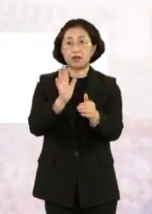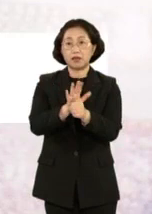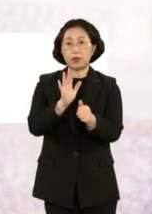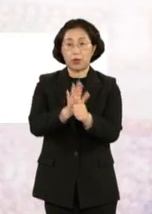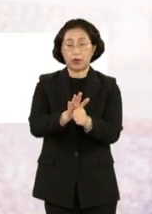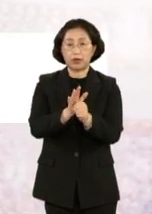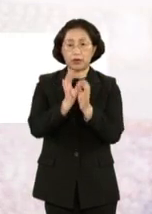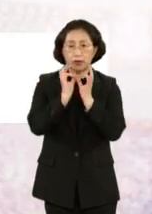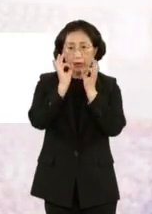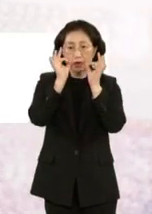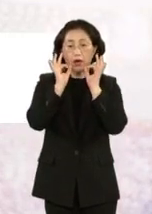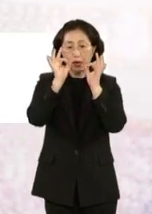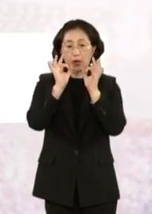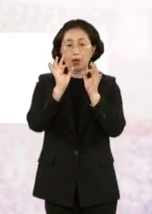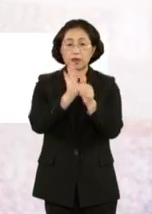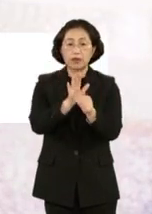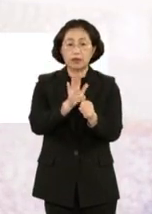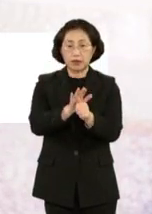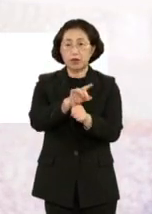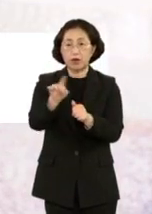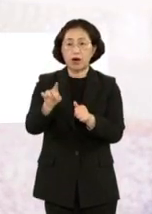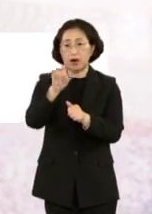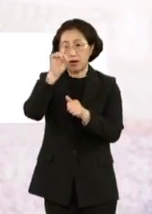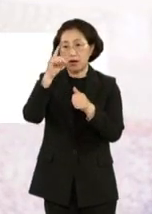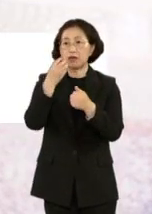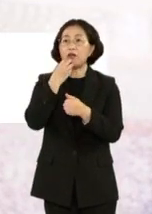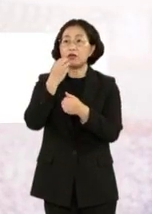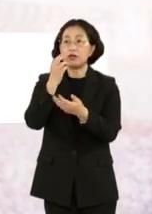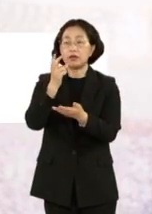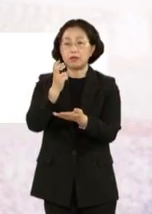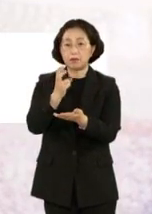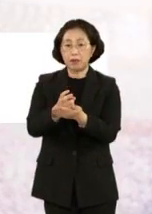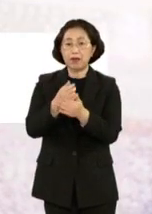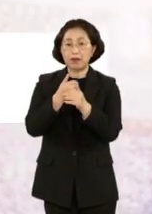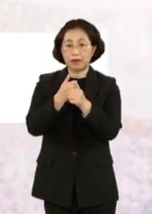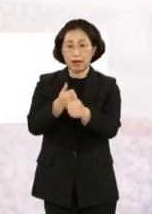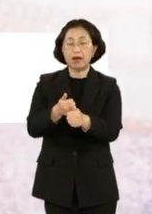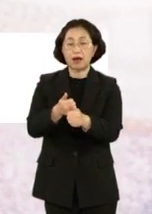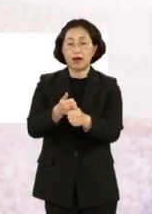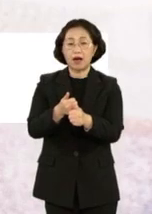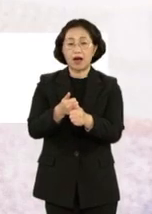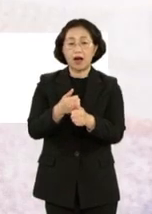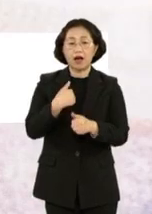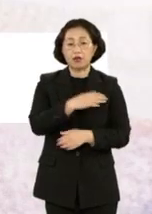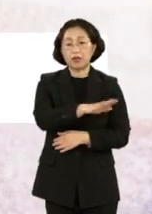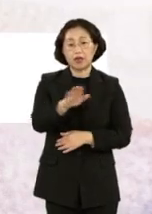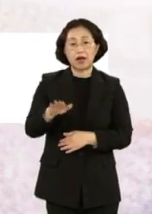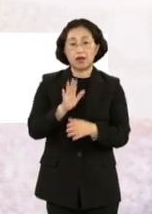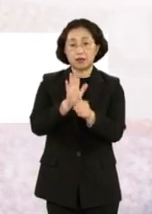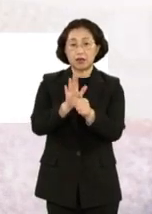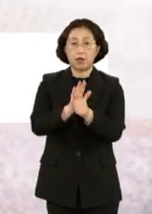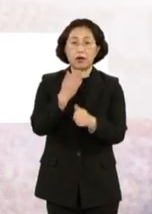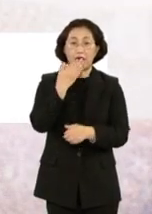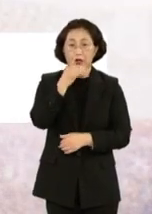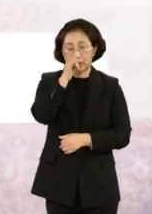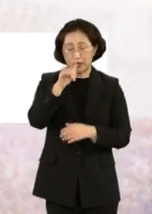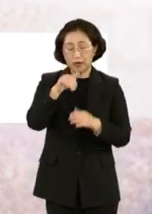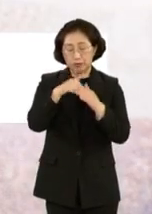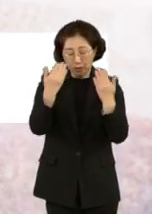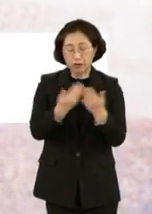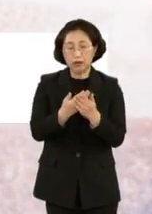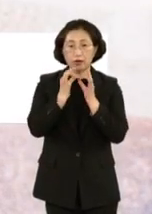장례 지원과 관련해서는 서울시의 방침에 따라서 저희가 지원할 수 있는 모든 범위